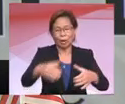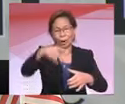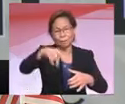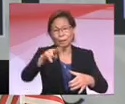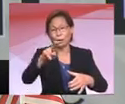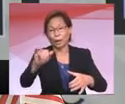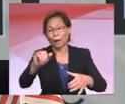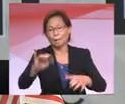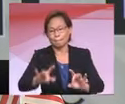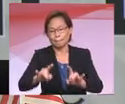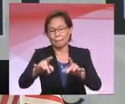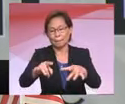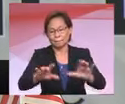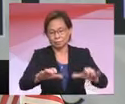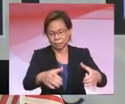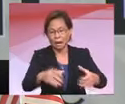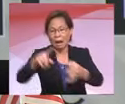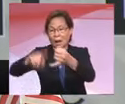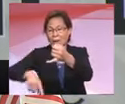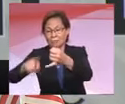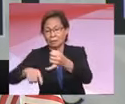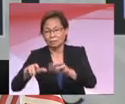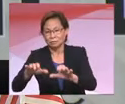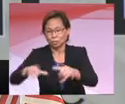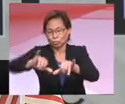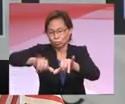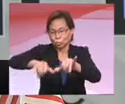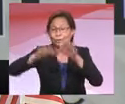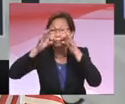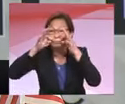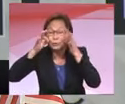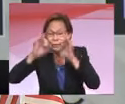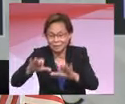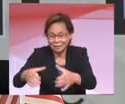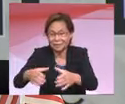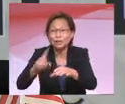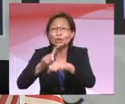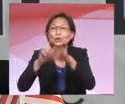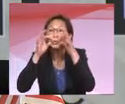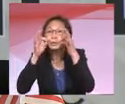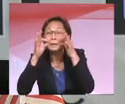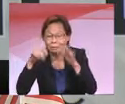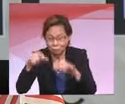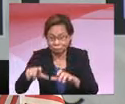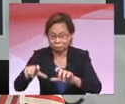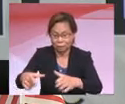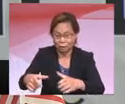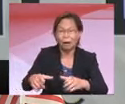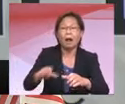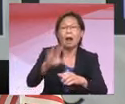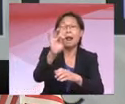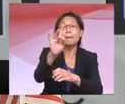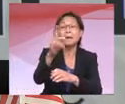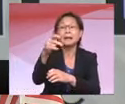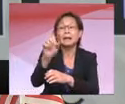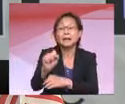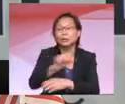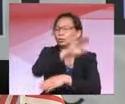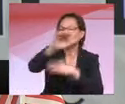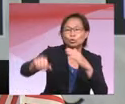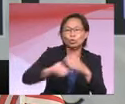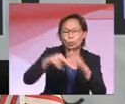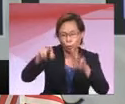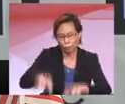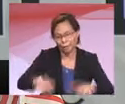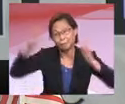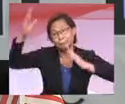Melbourne. Dan yang terakhirlah kluster kejuruteraan Kuching di Kuching, Sarawak, melibatkan 8 kes. Kesemuanya